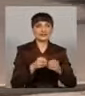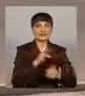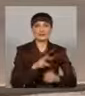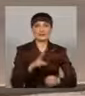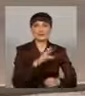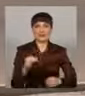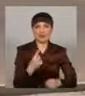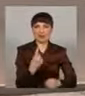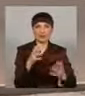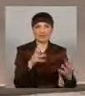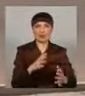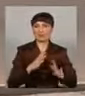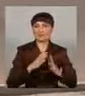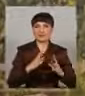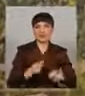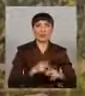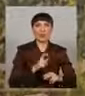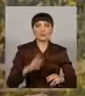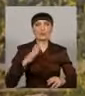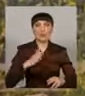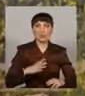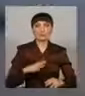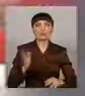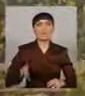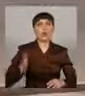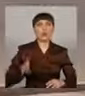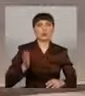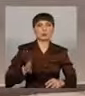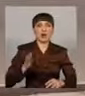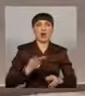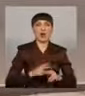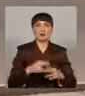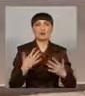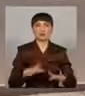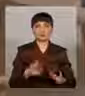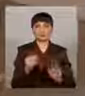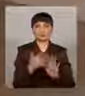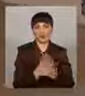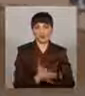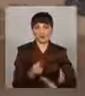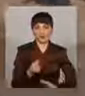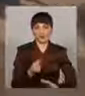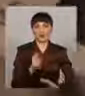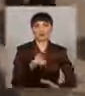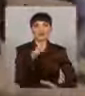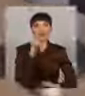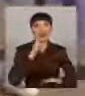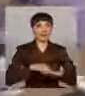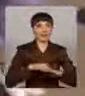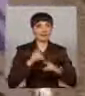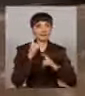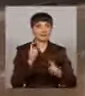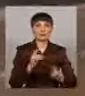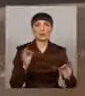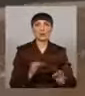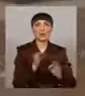проехал ни один общественный транспорт. Поэтому людям приходится останавливать попутки. А это уже большие затраты. Тем временем в Акимате сообщили, что